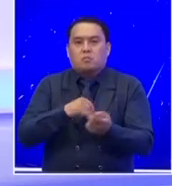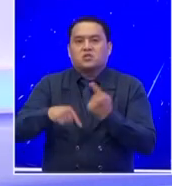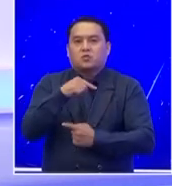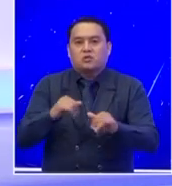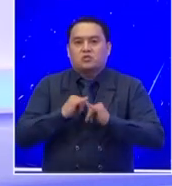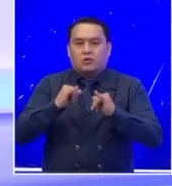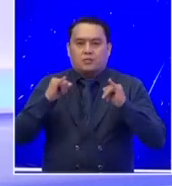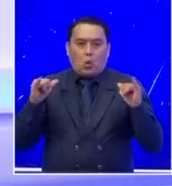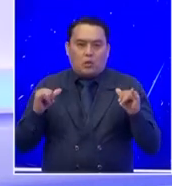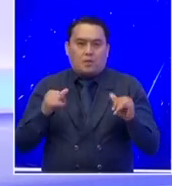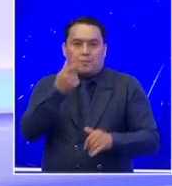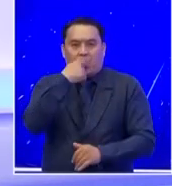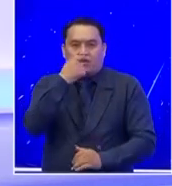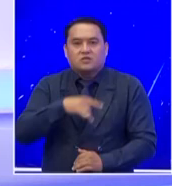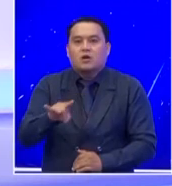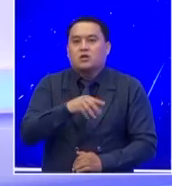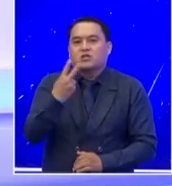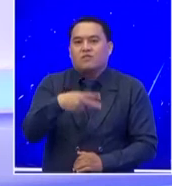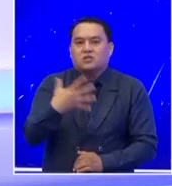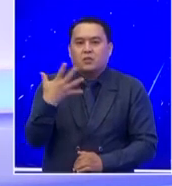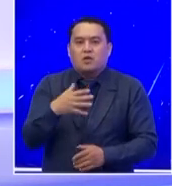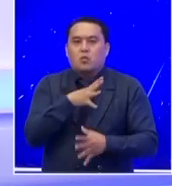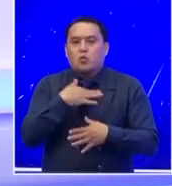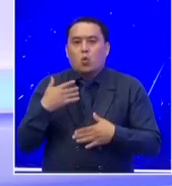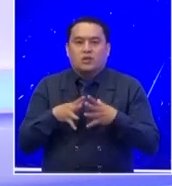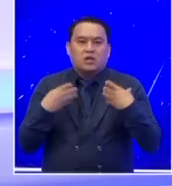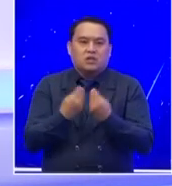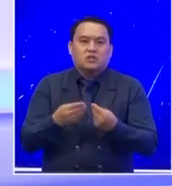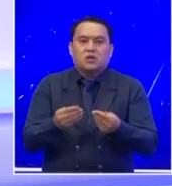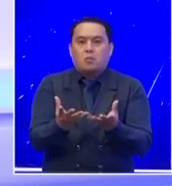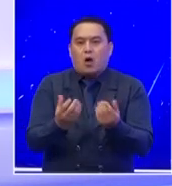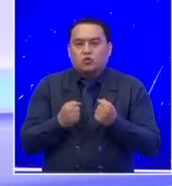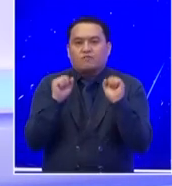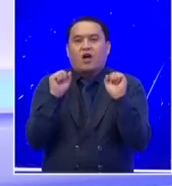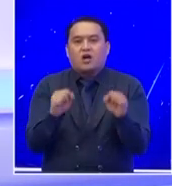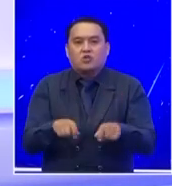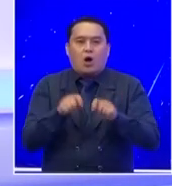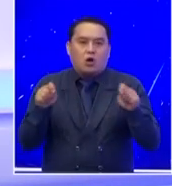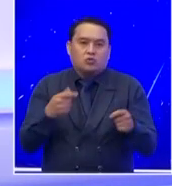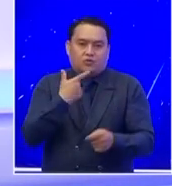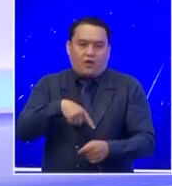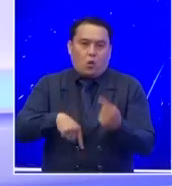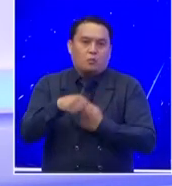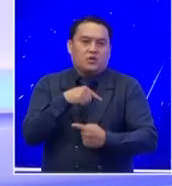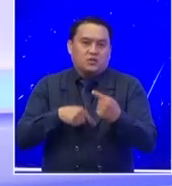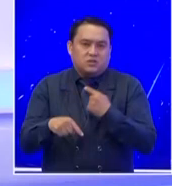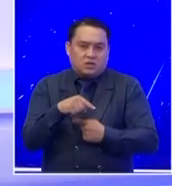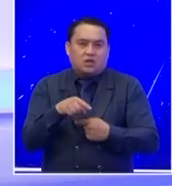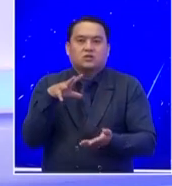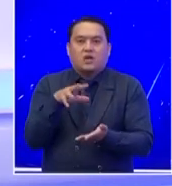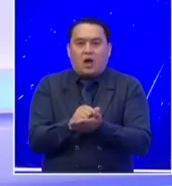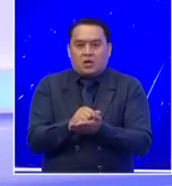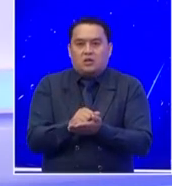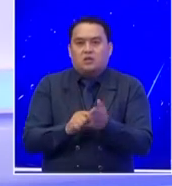предпринимательства. Так, в Памфиловском районе 25 многодетных и малообеспеченных получили возможность открыть свое дело. Чем намерены